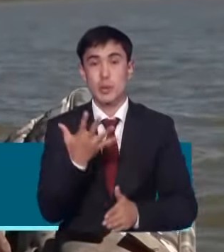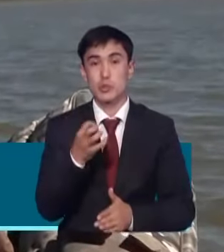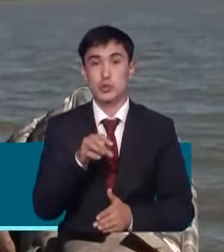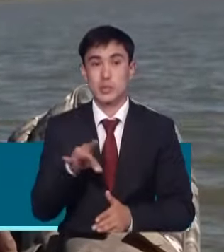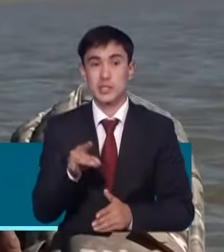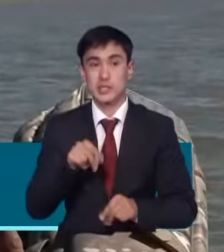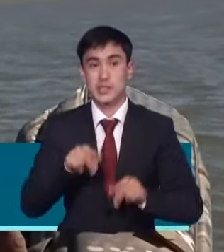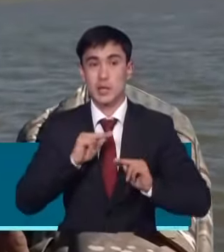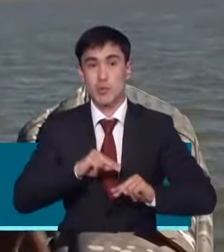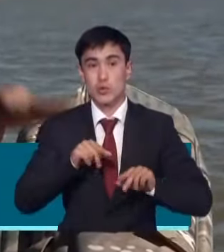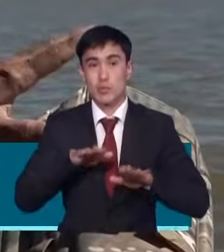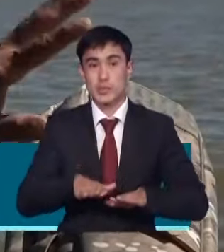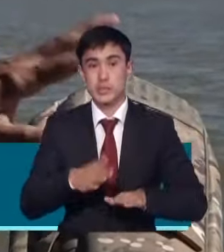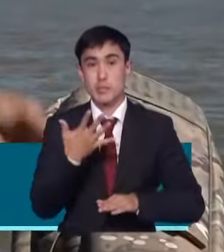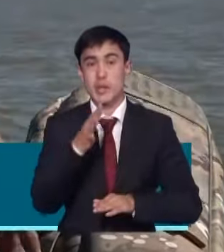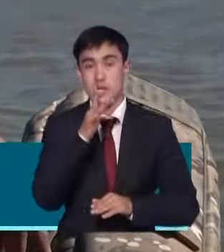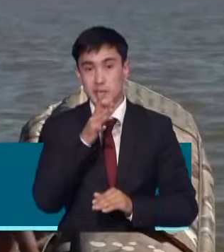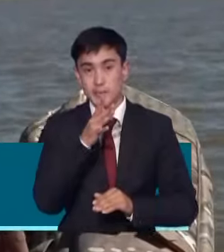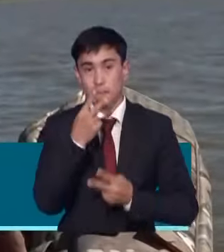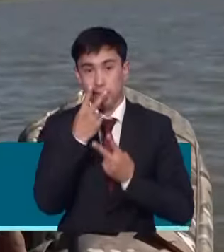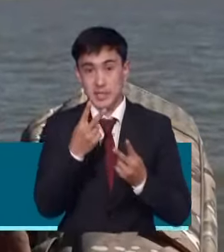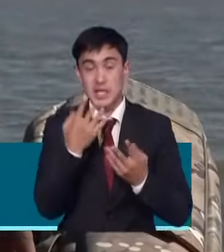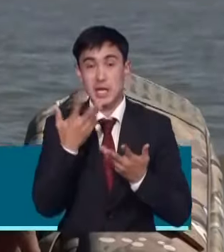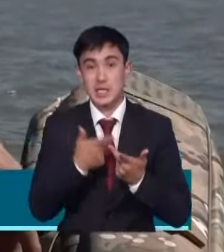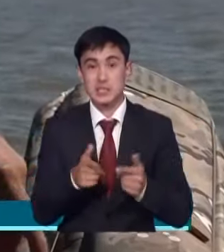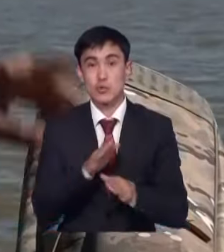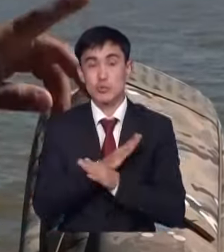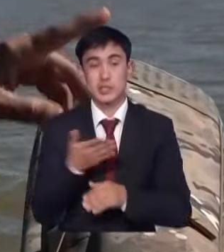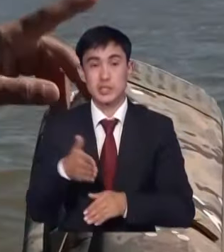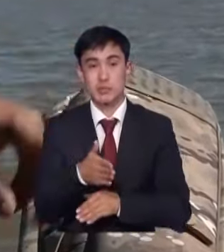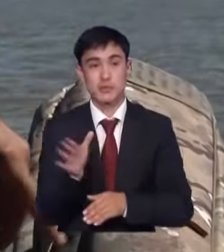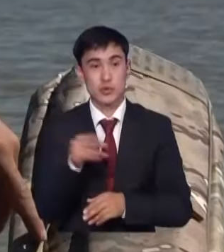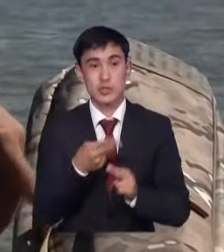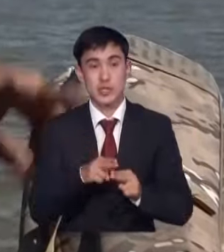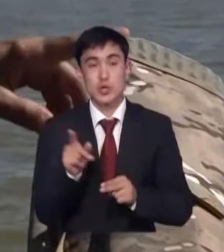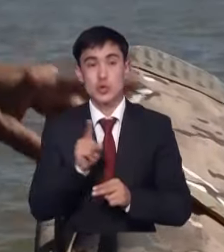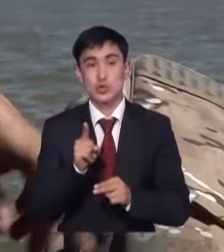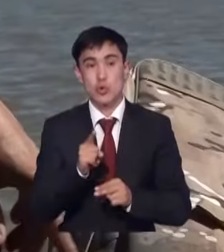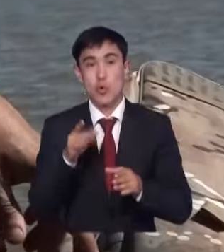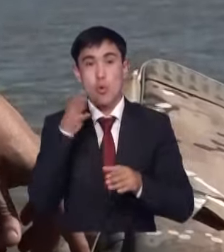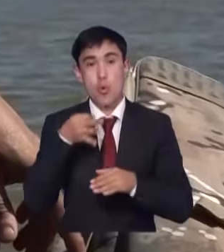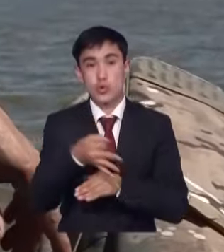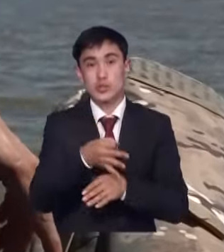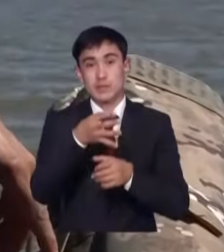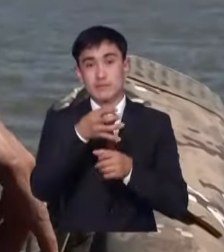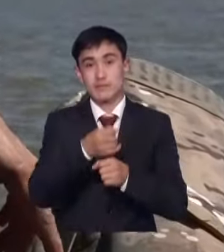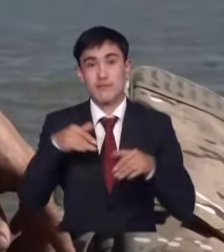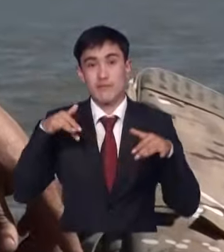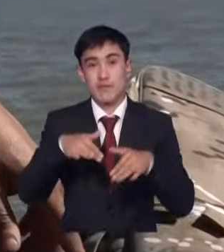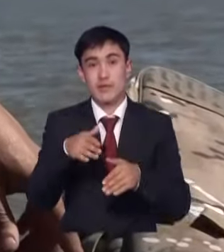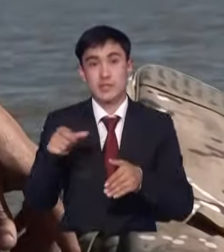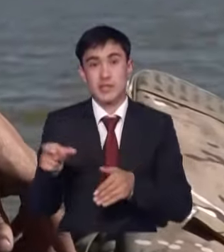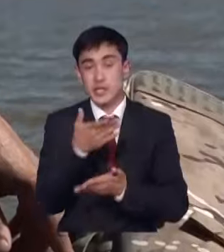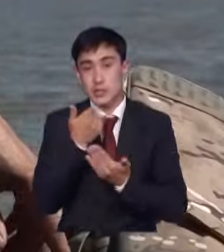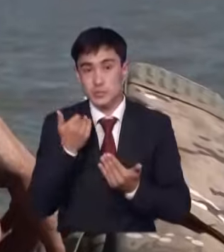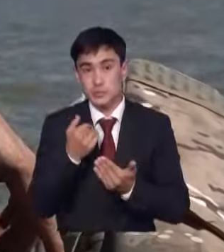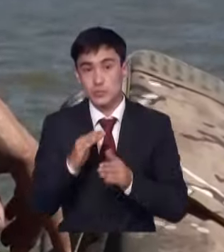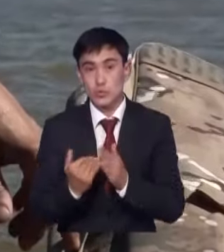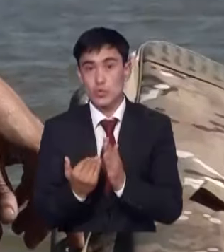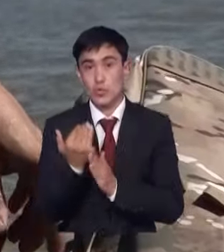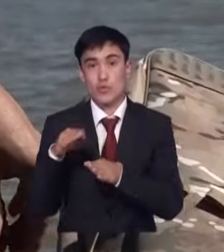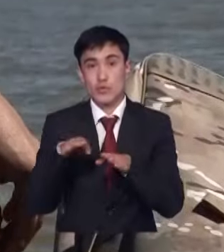Я работаю в этой местности уже 5 лет. Вы видели количество умершей рыбы. Все это из-за того, что озеро перестало вливаться река. Уровень воды не